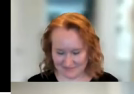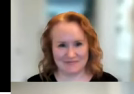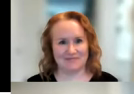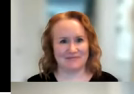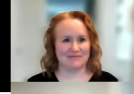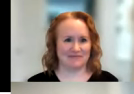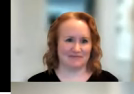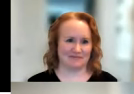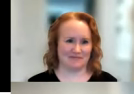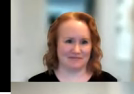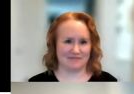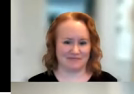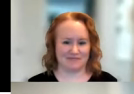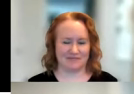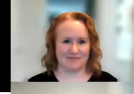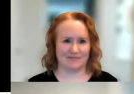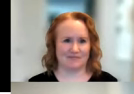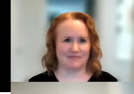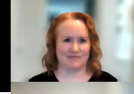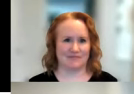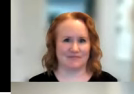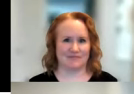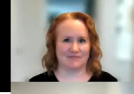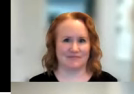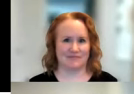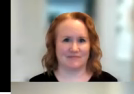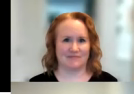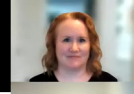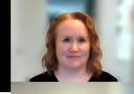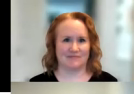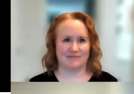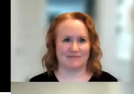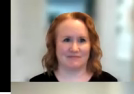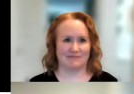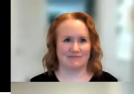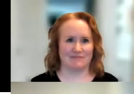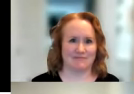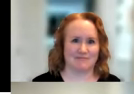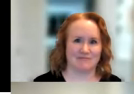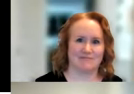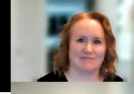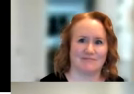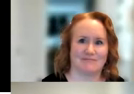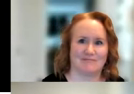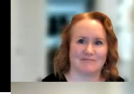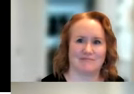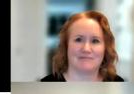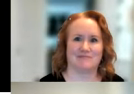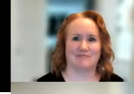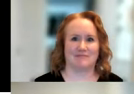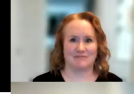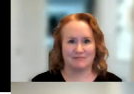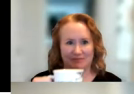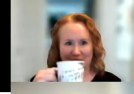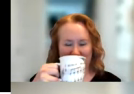noen krav igjen som sektorspesifikke, her har vi også enkelte krav som gjelder for alle varer, bortsett fra